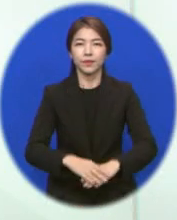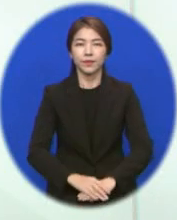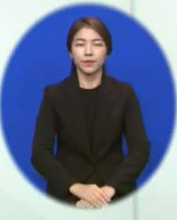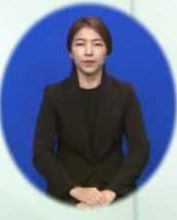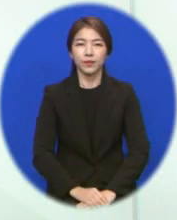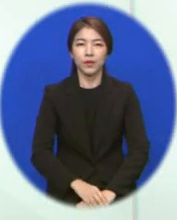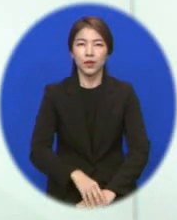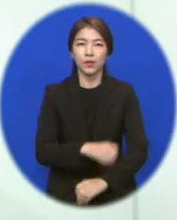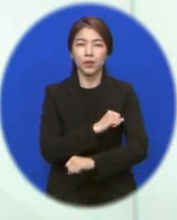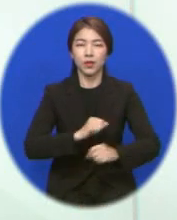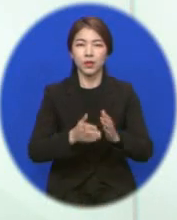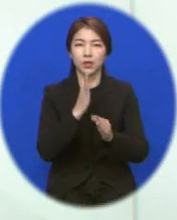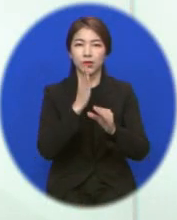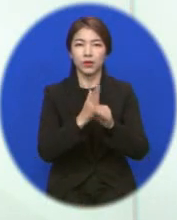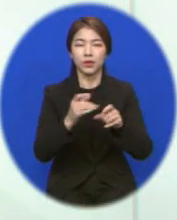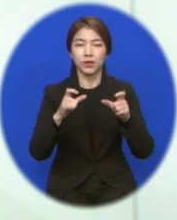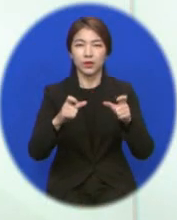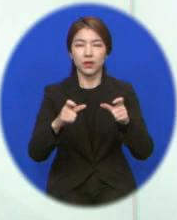광주가주요도시중